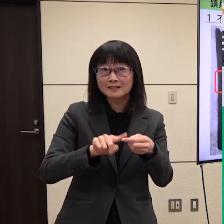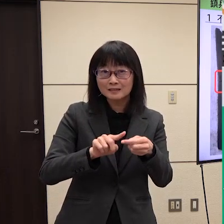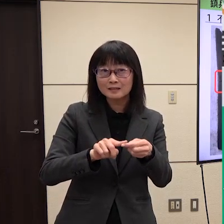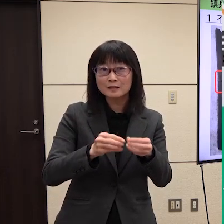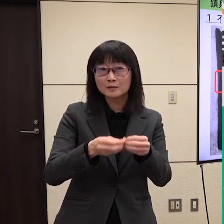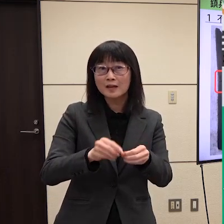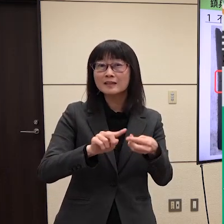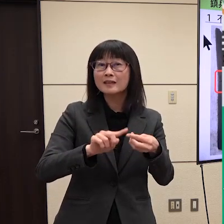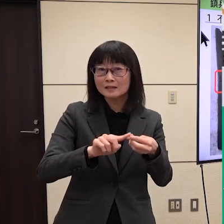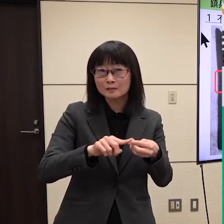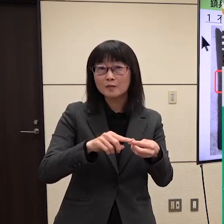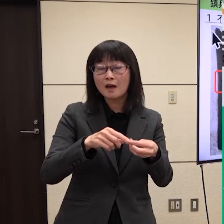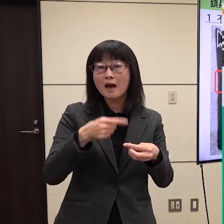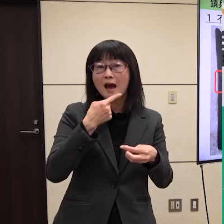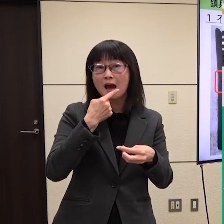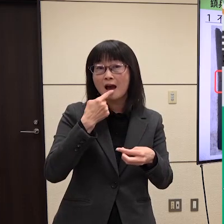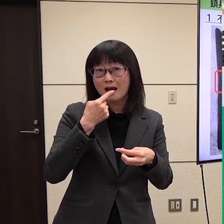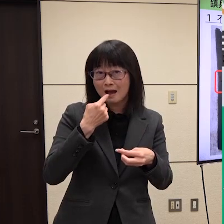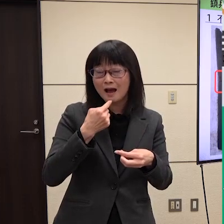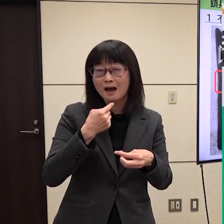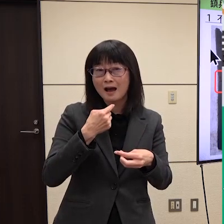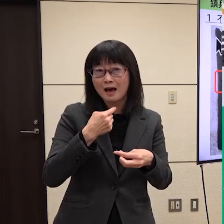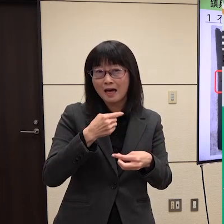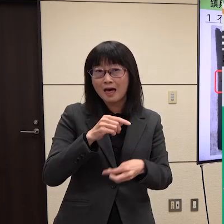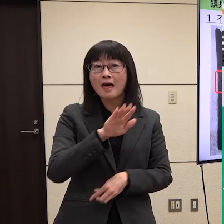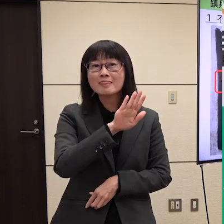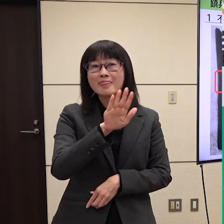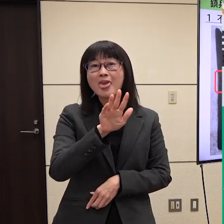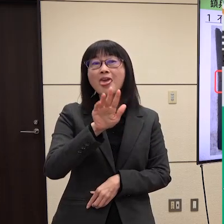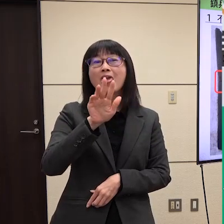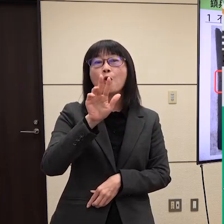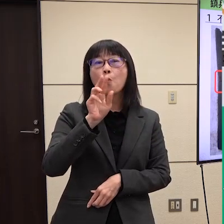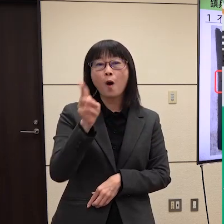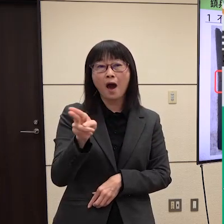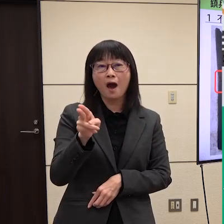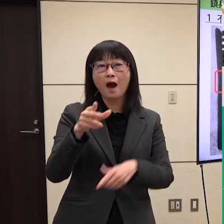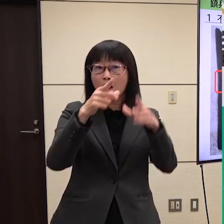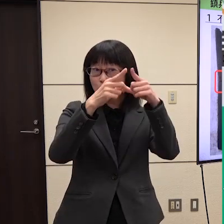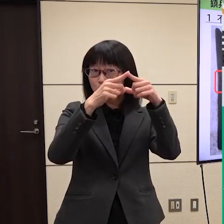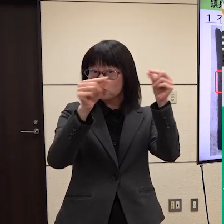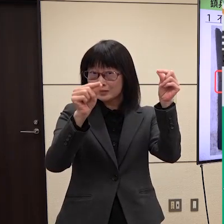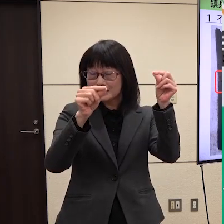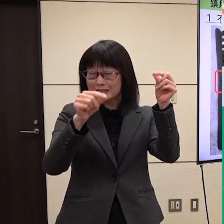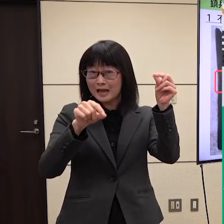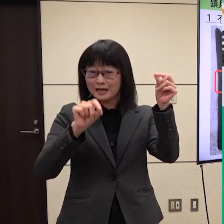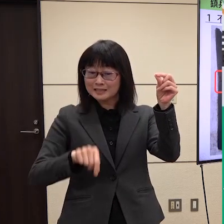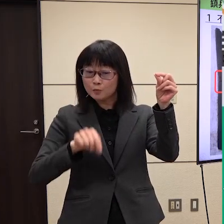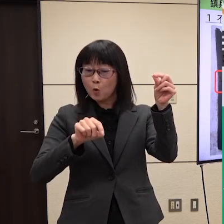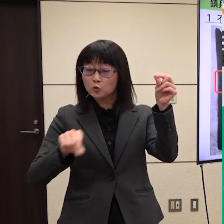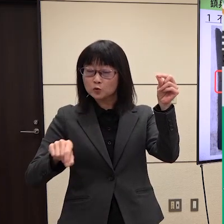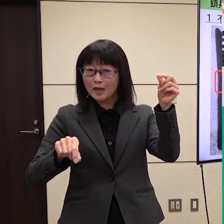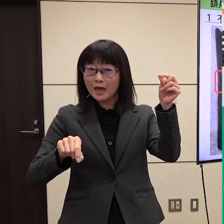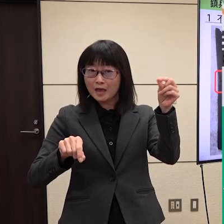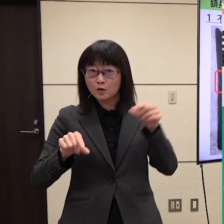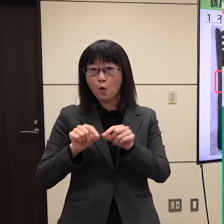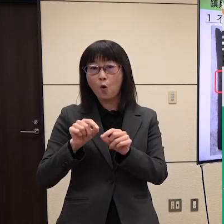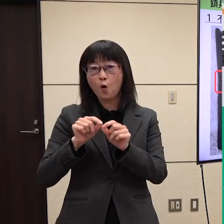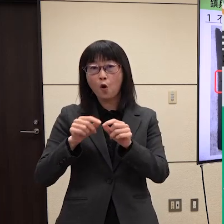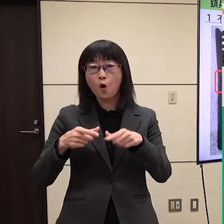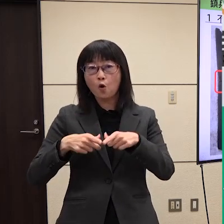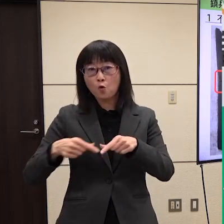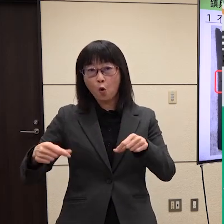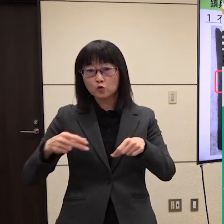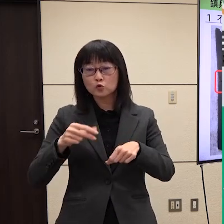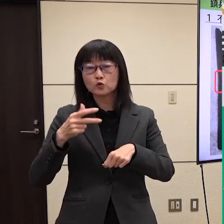ですが、出羽の国下野の国史に長須、